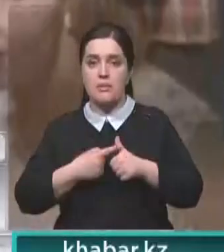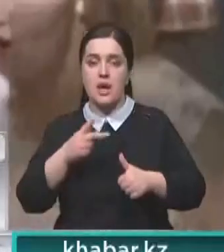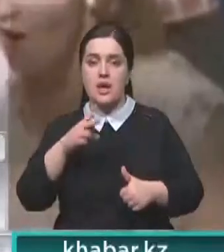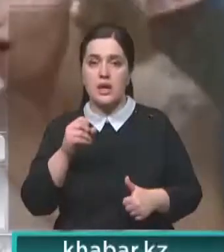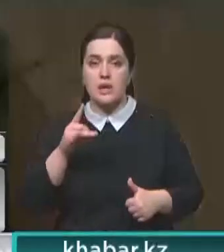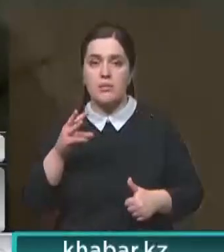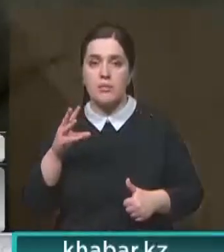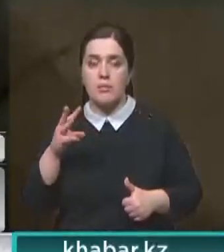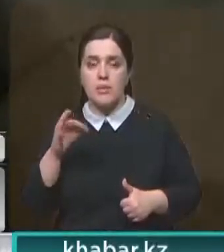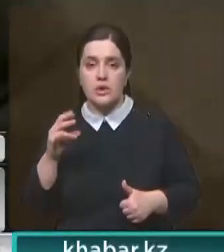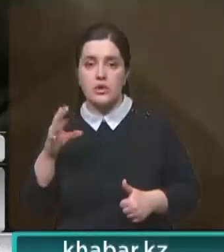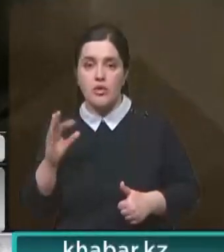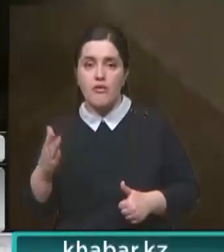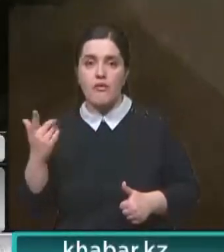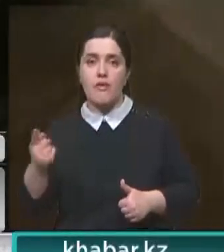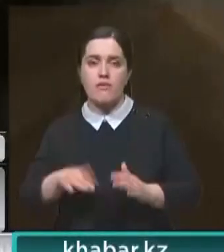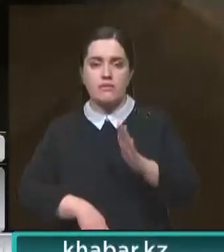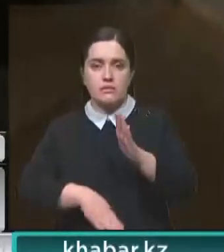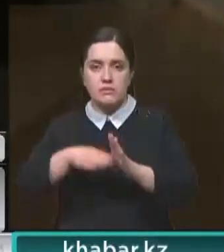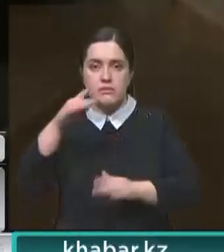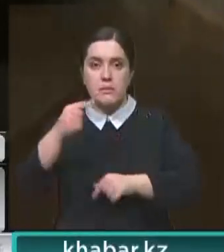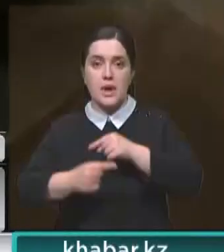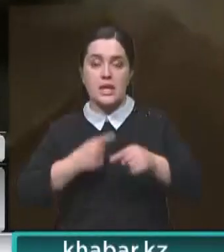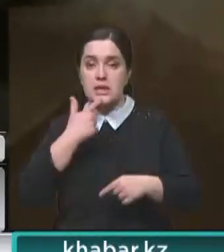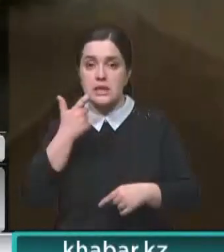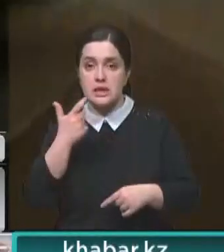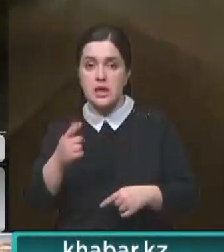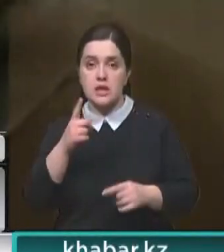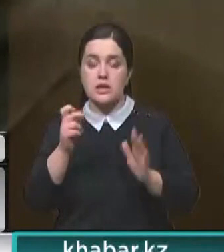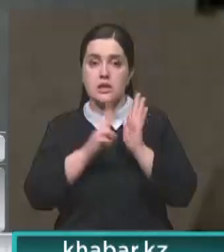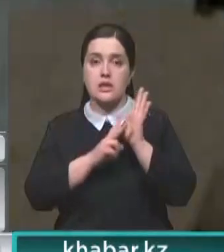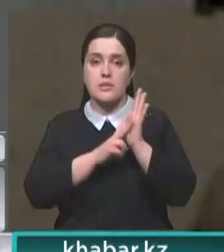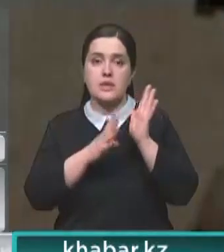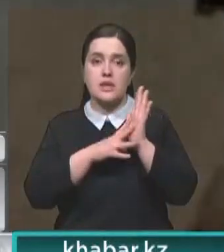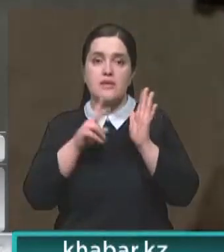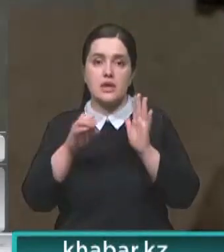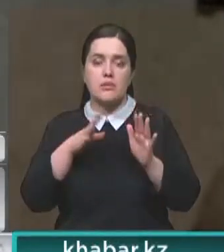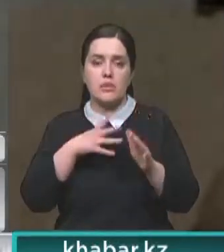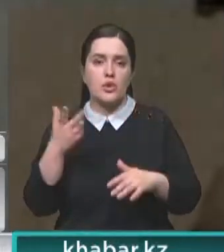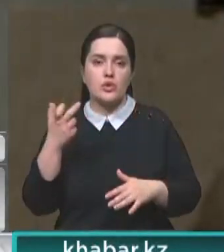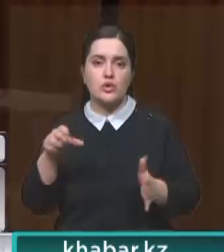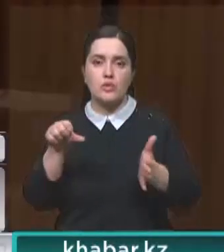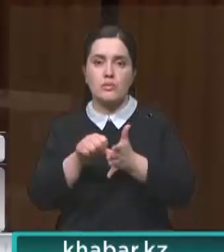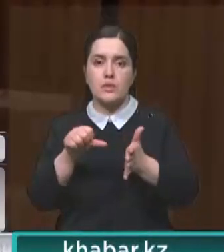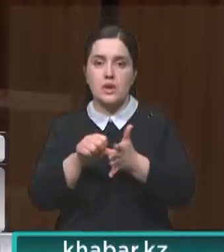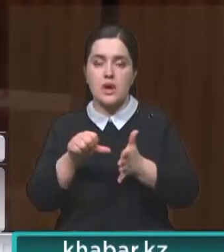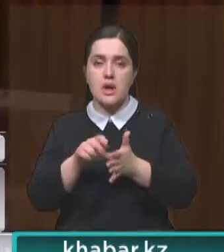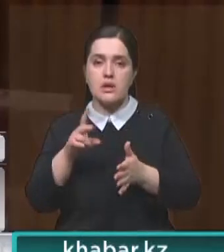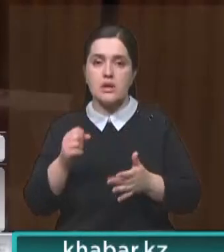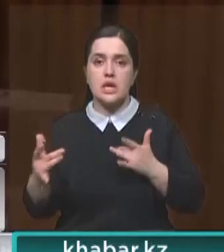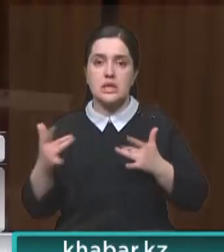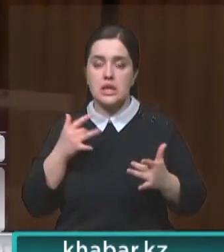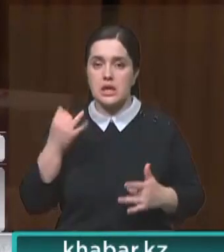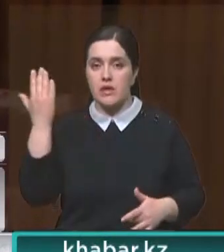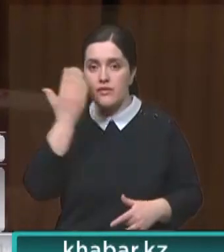имени Лермонтова. На его спектаклях выросло не одно поколение зрителей. Маэстро за 79 лет сыграл больше 300